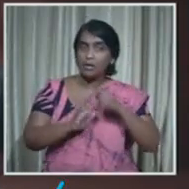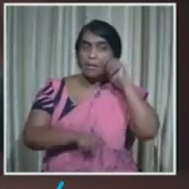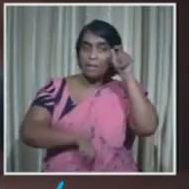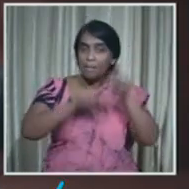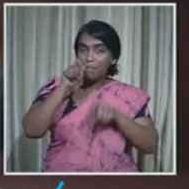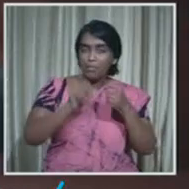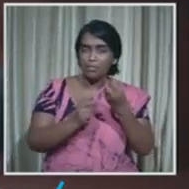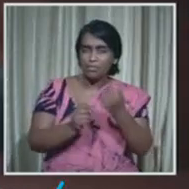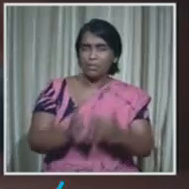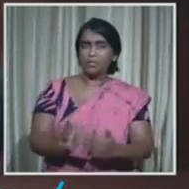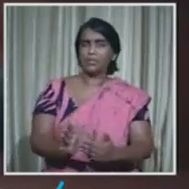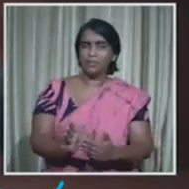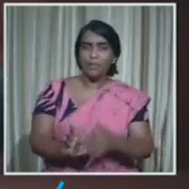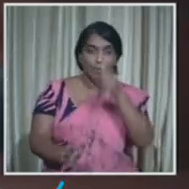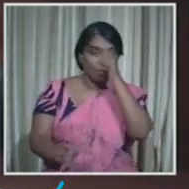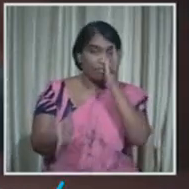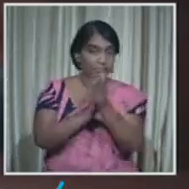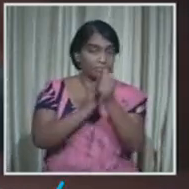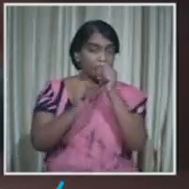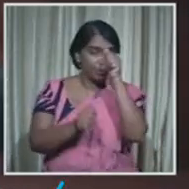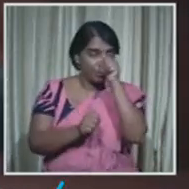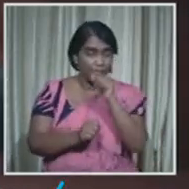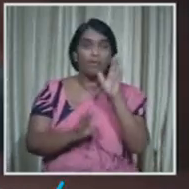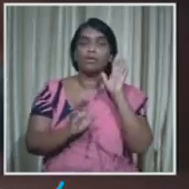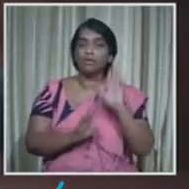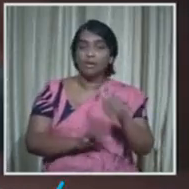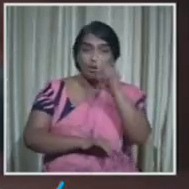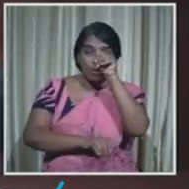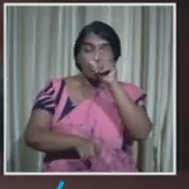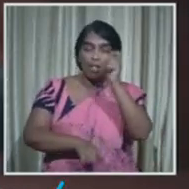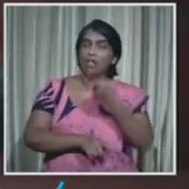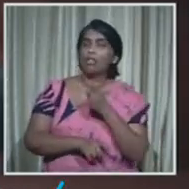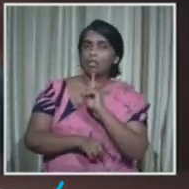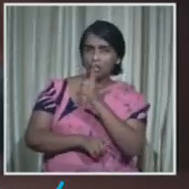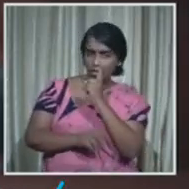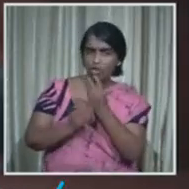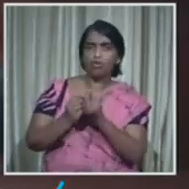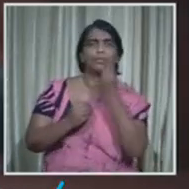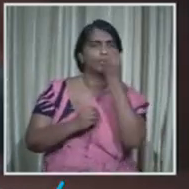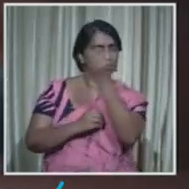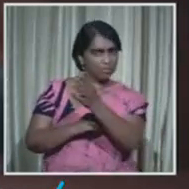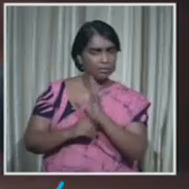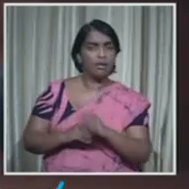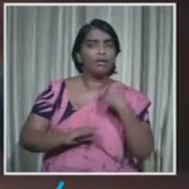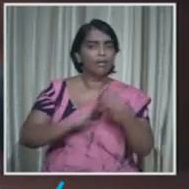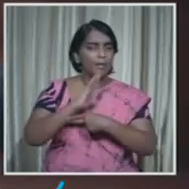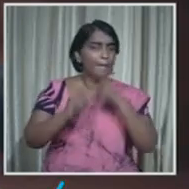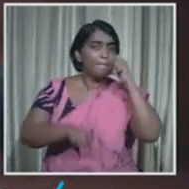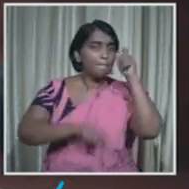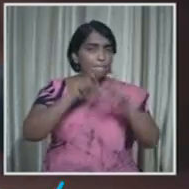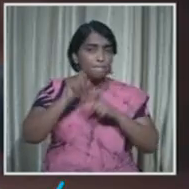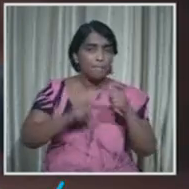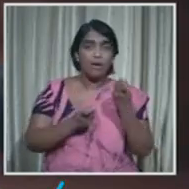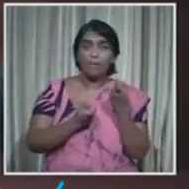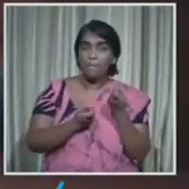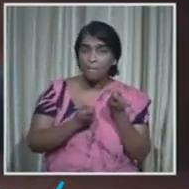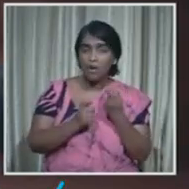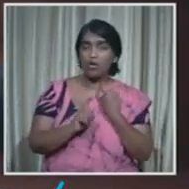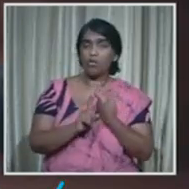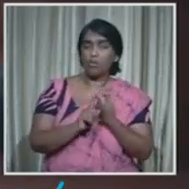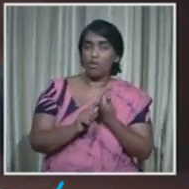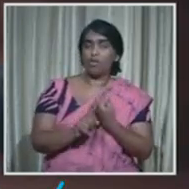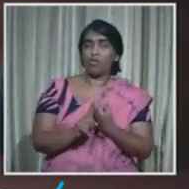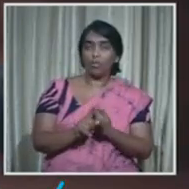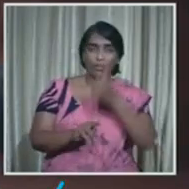කෝටි ප්‍රකෝටි ගණන් හොරකම් කිරීම පිළිබඳවත් ඒ හොරක හොරුන්ට දඬුවම් දිය යුතු පිළිබඳවත් මේ රටේ මහජනයාගේ ධනය කෝටි ප්‍රකෝටි ගණන්